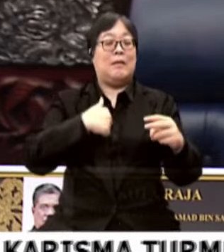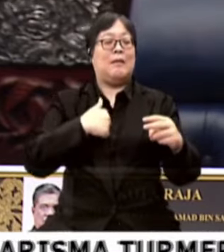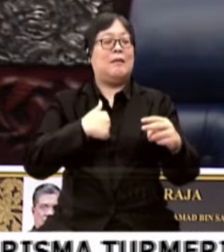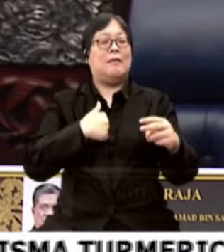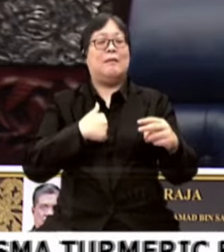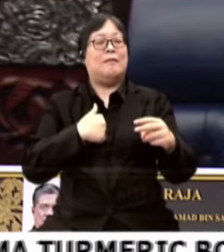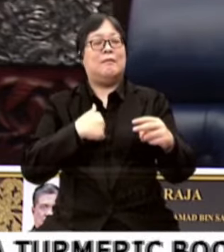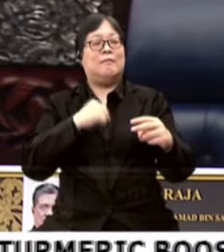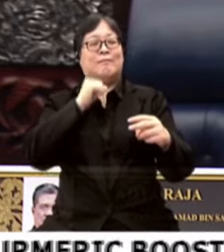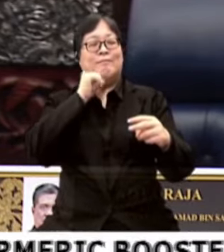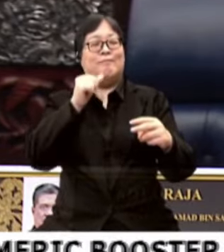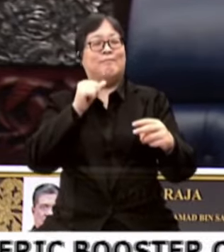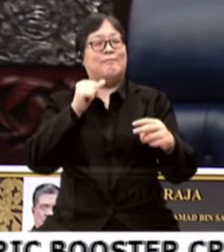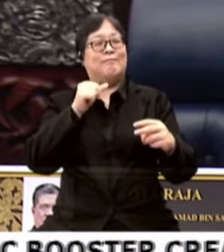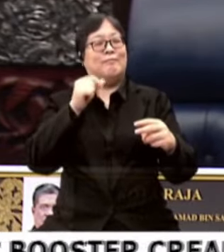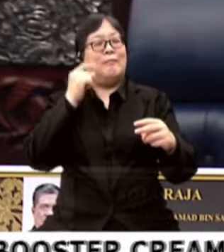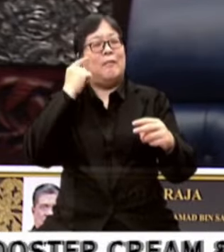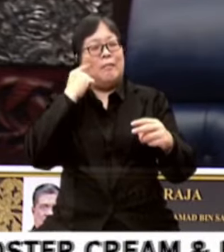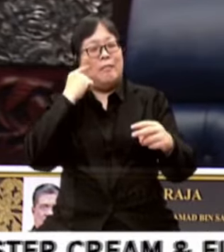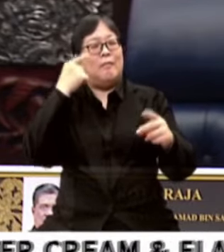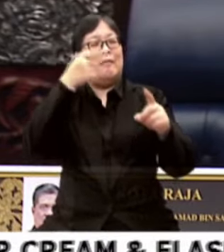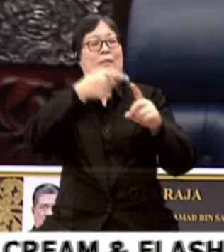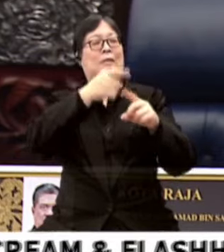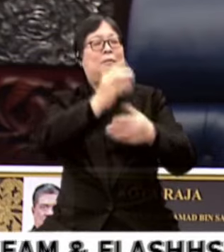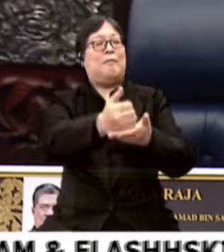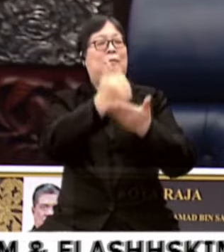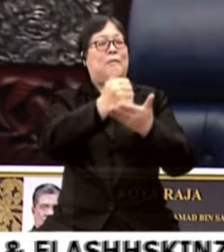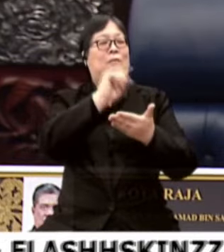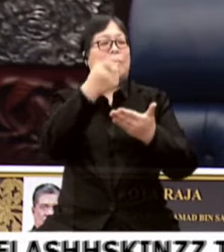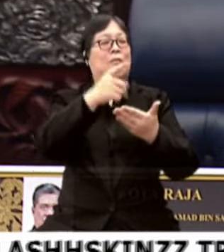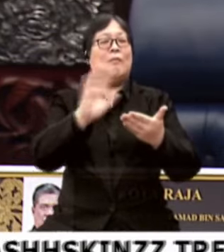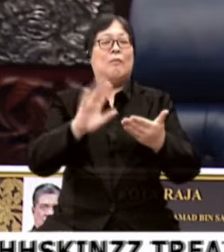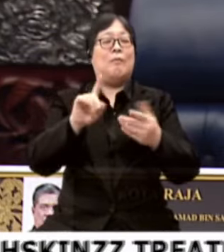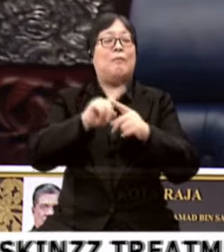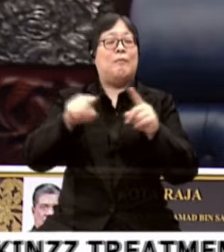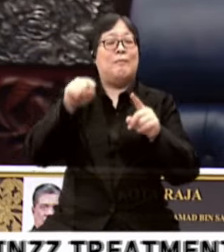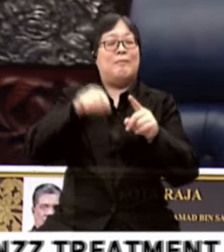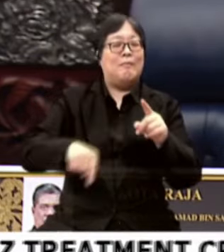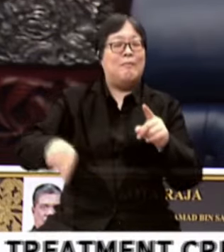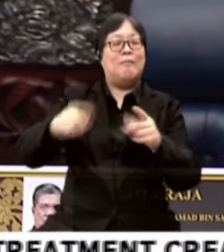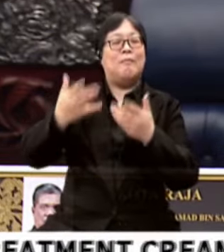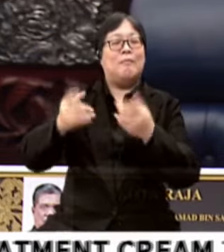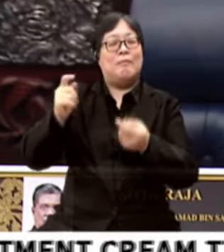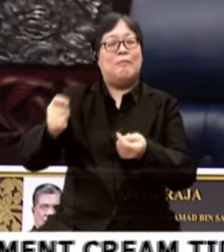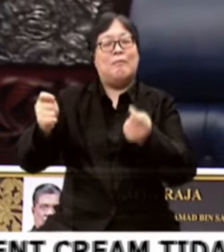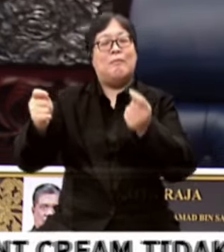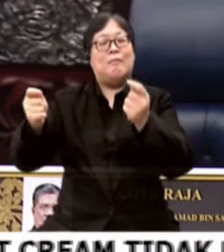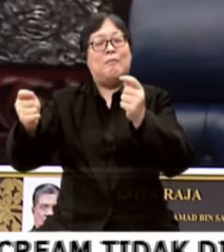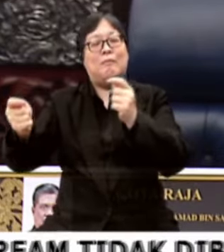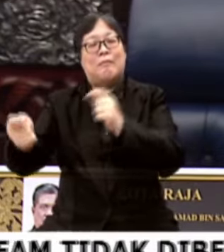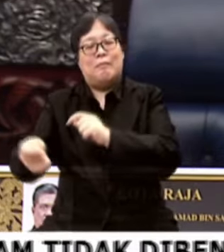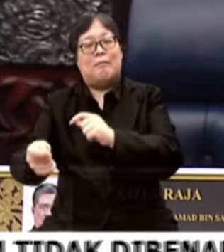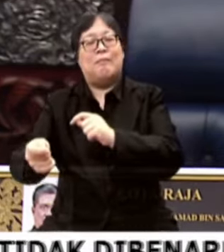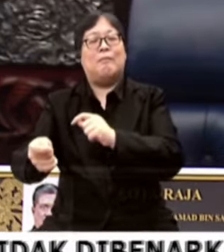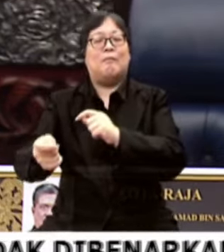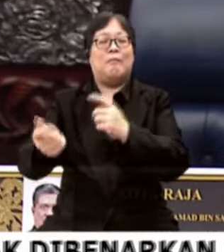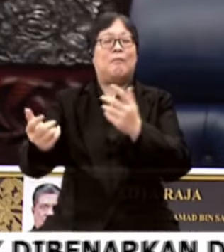semata-mata dilihat saja kepada Bentuk bantuan tertentu tetapi dilihat sebagai reformasi kepada